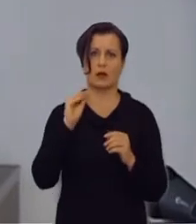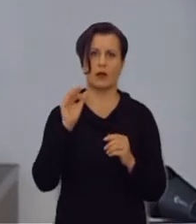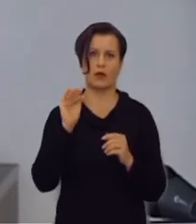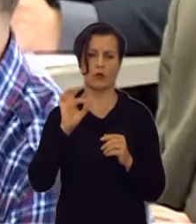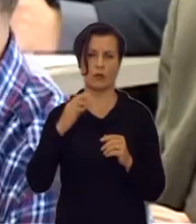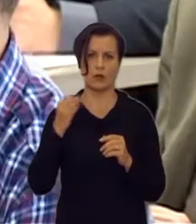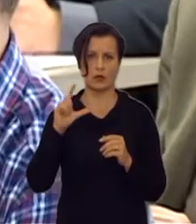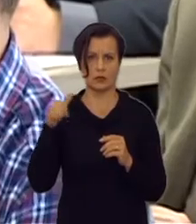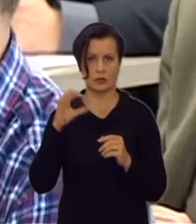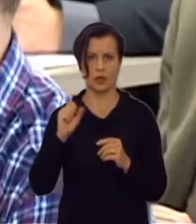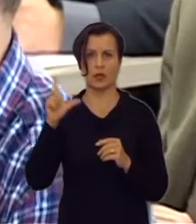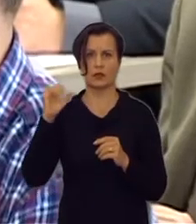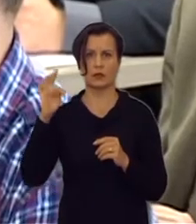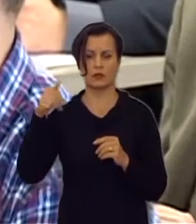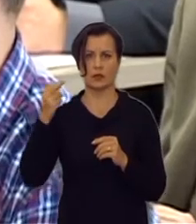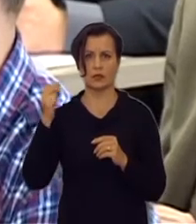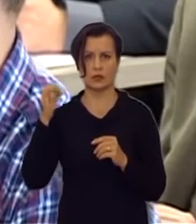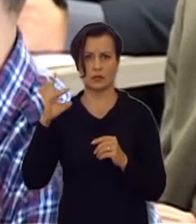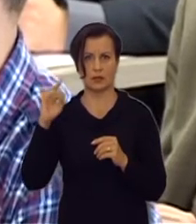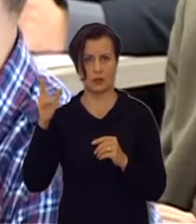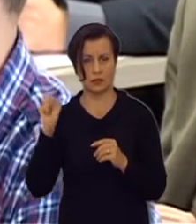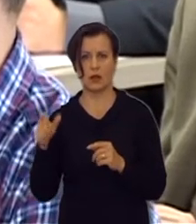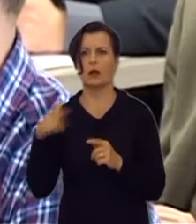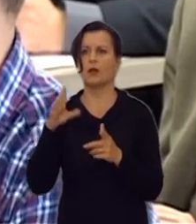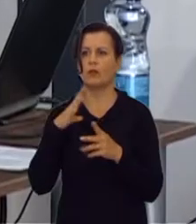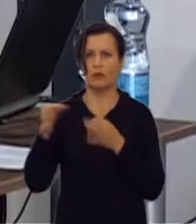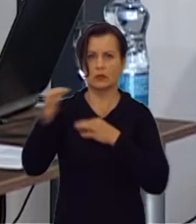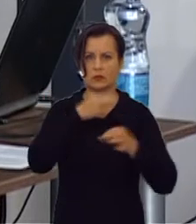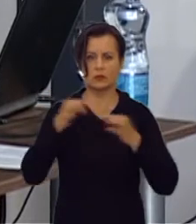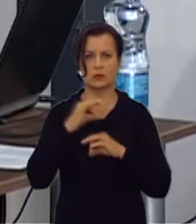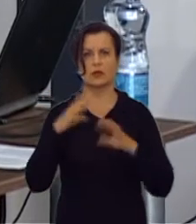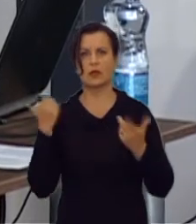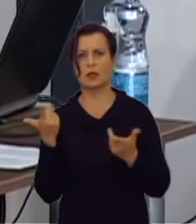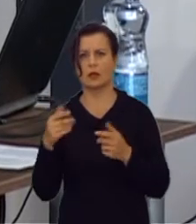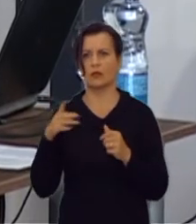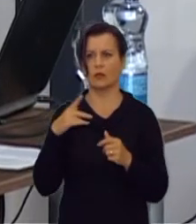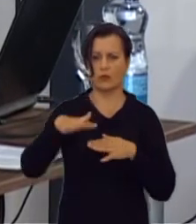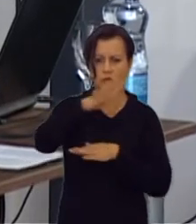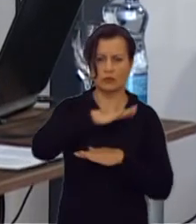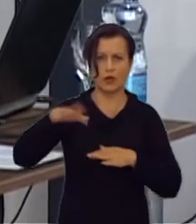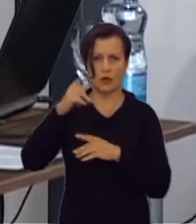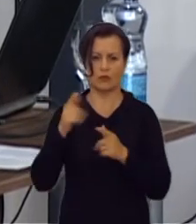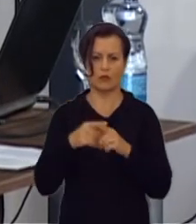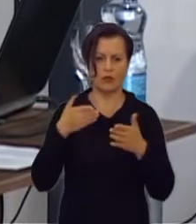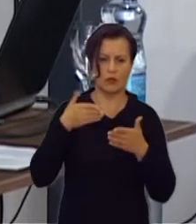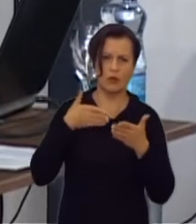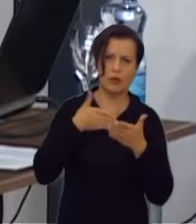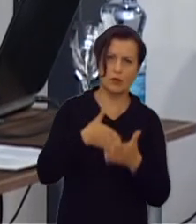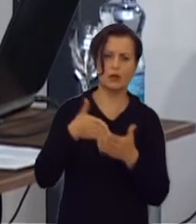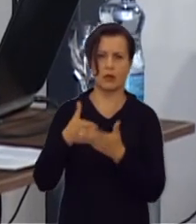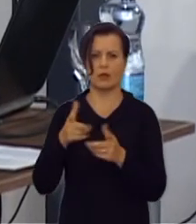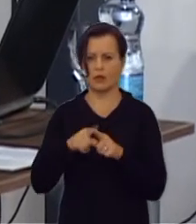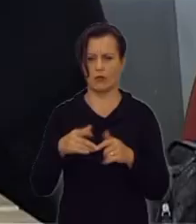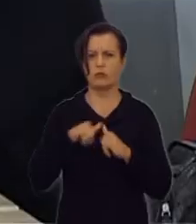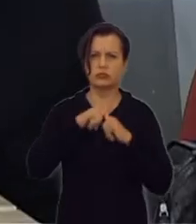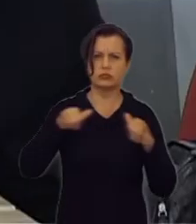konferencijoje reformacija ir lituanistika buvo diskutuota, kiek reformacija lėmė ir lemia šalių, kuriuose laimėjo išsivystymą